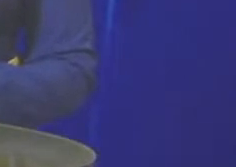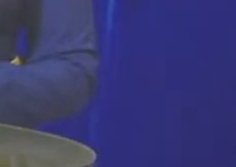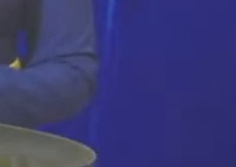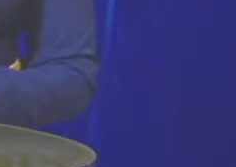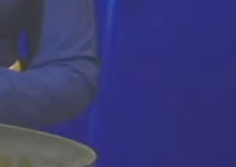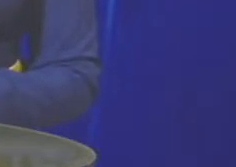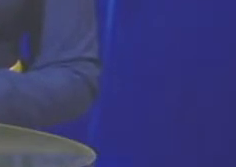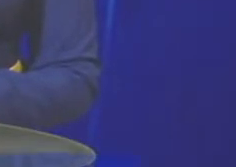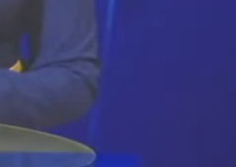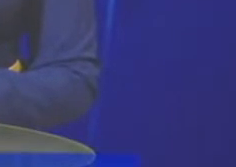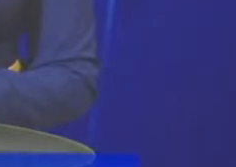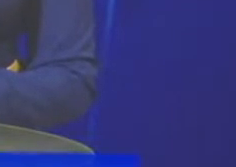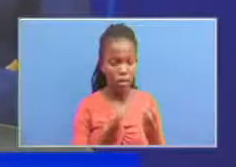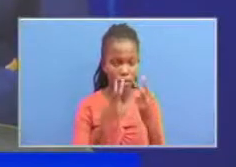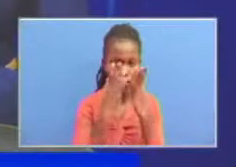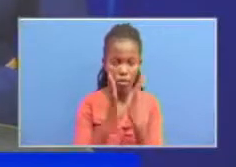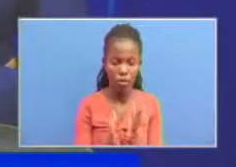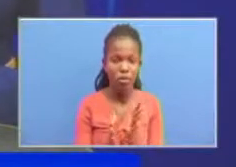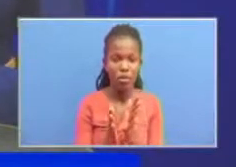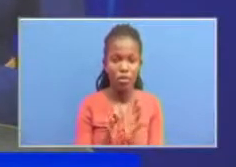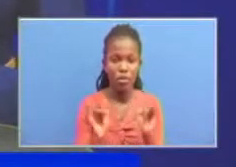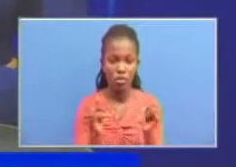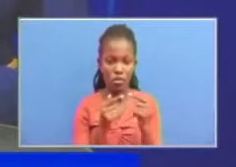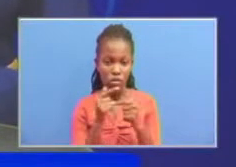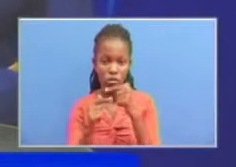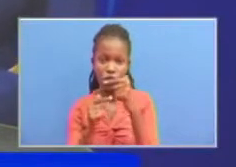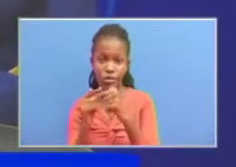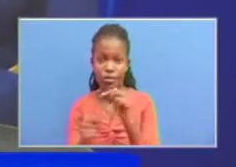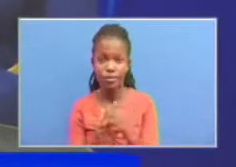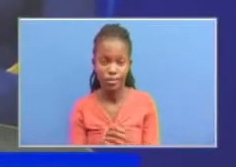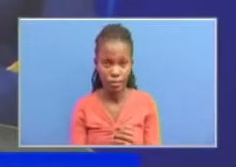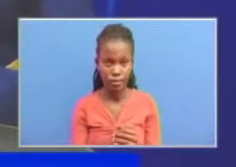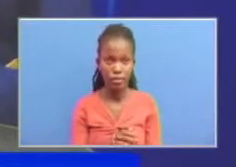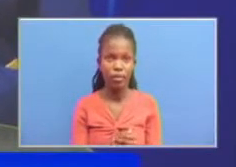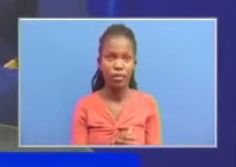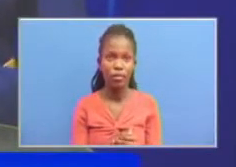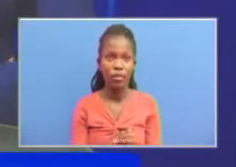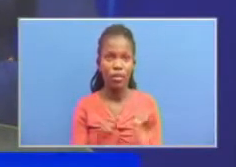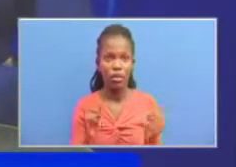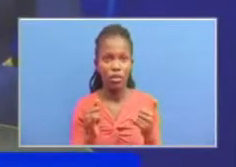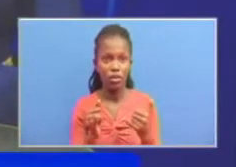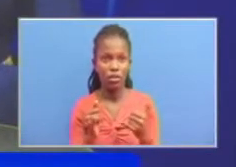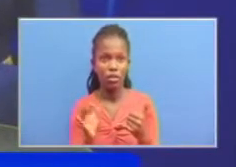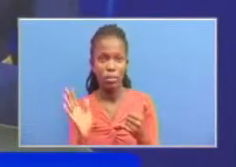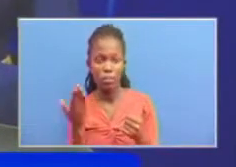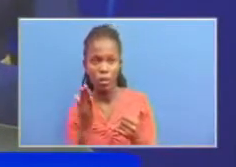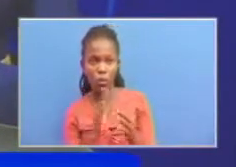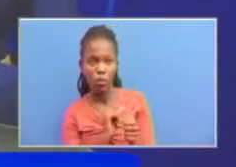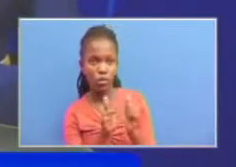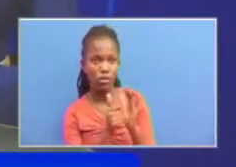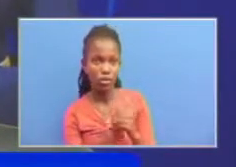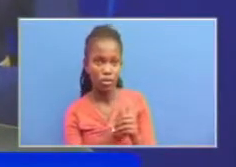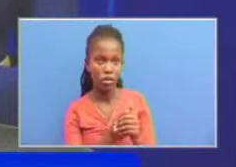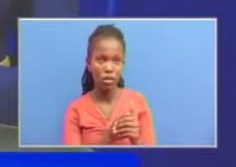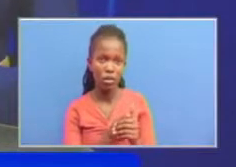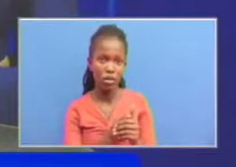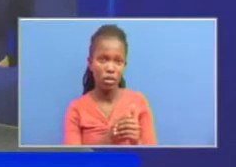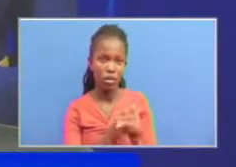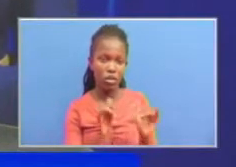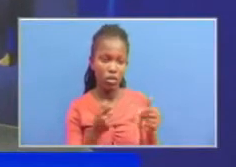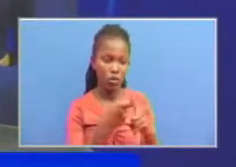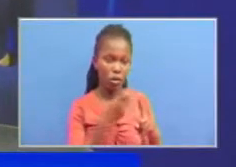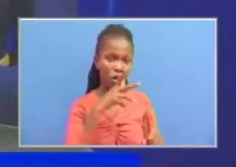Ni na udho chenge, musia isia tuende na Vilingi witu wa Mauvoo. Na hindi Mauvoo wala tusiokede na mwoni Mauvoo kuma kaunti ni ya